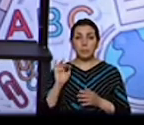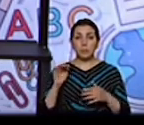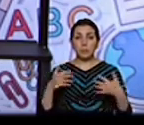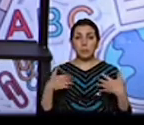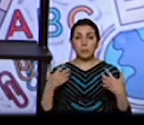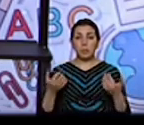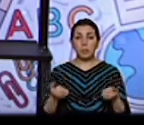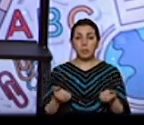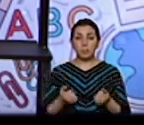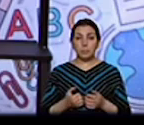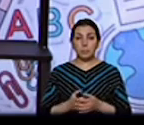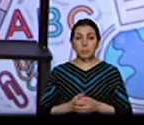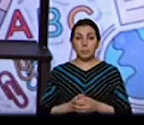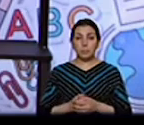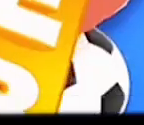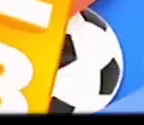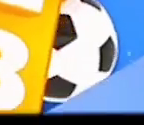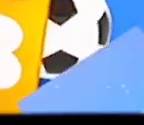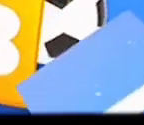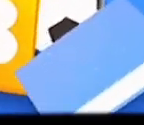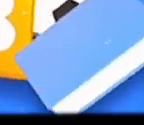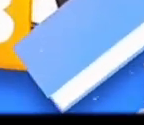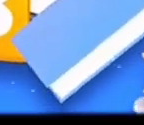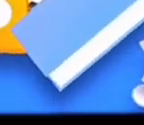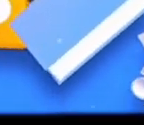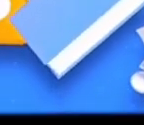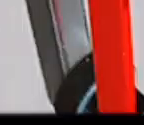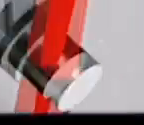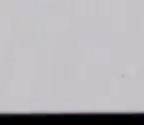sog', salomat bo'ling.